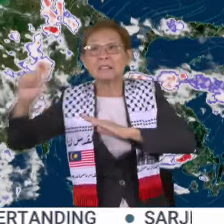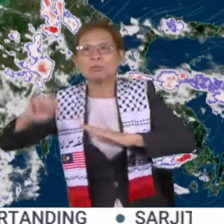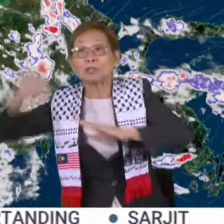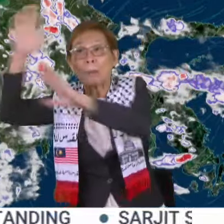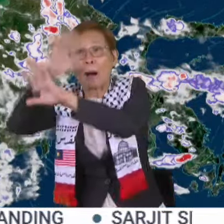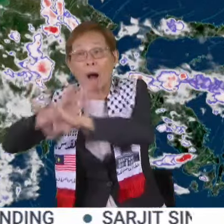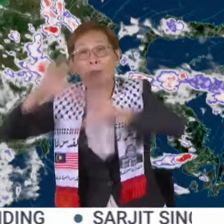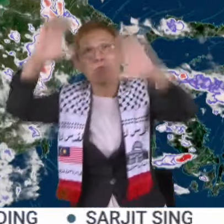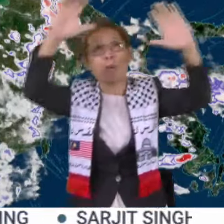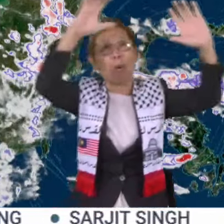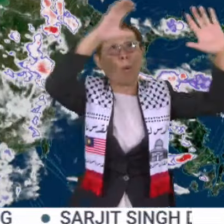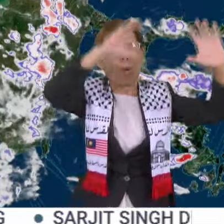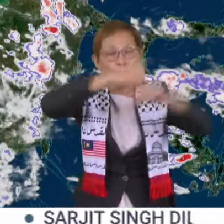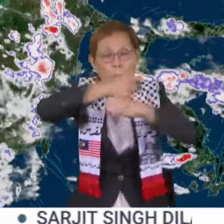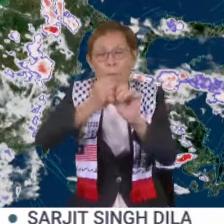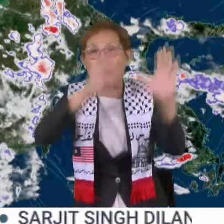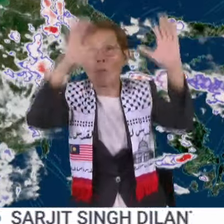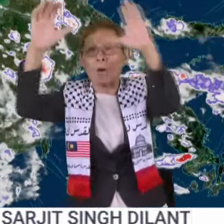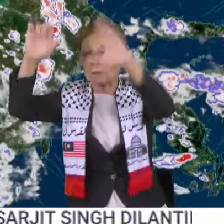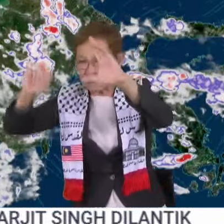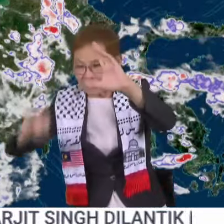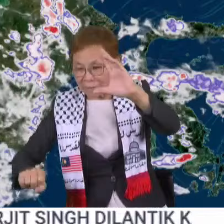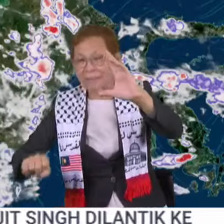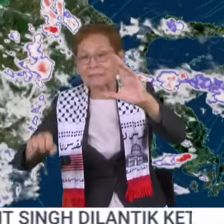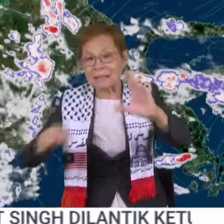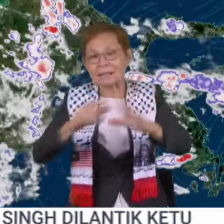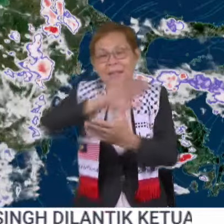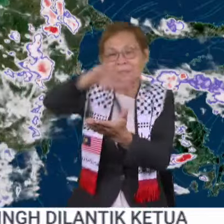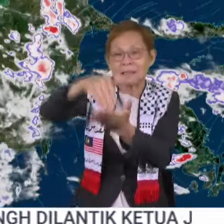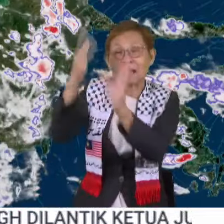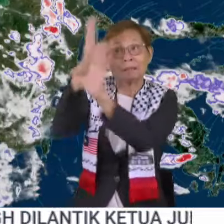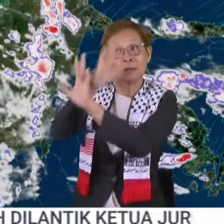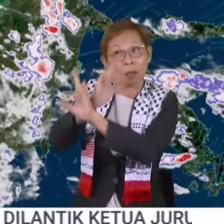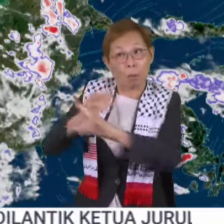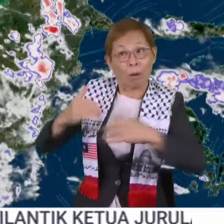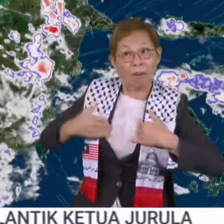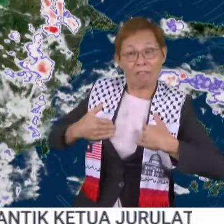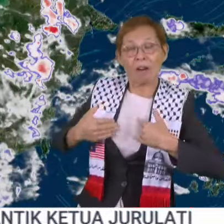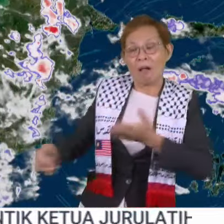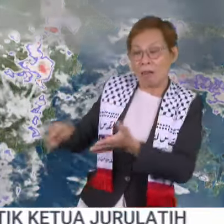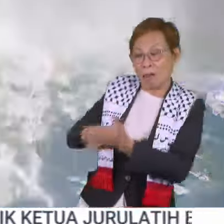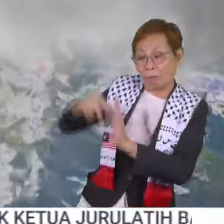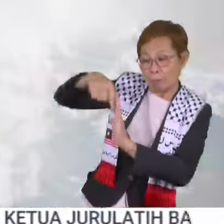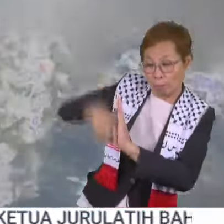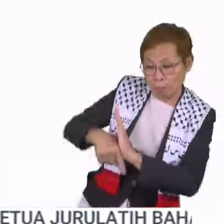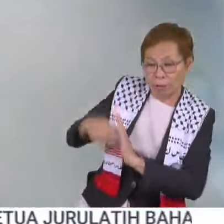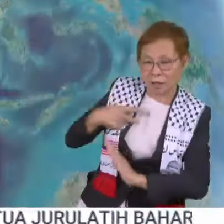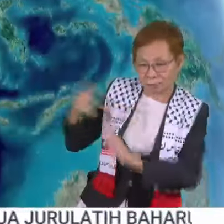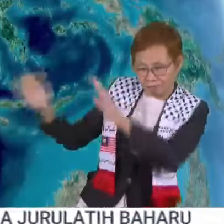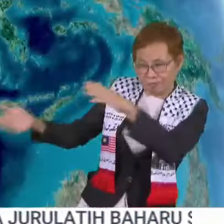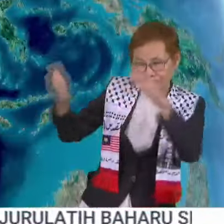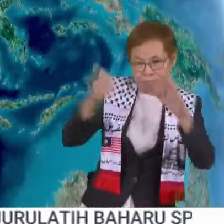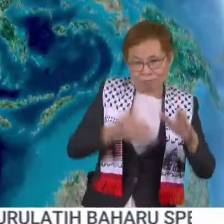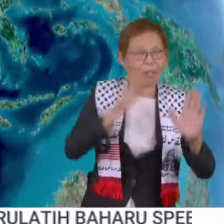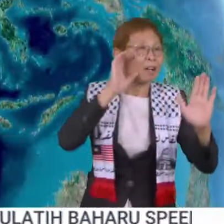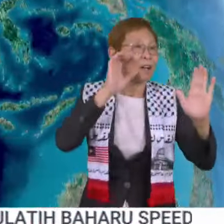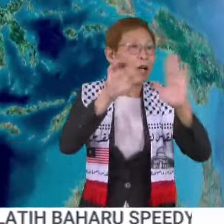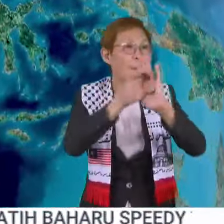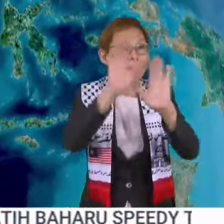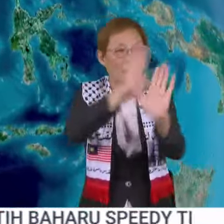awal sang mula terbentuk di sekitar bahagian Selatan dan juga Tengah Sarawak untuk laporan terperinci kita beralih kepada paparan